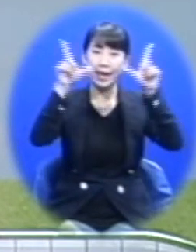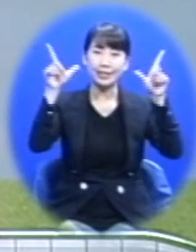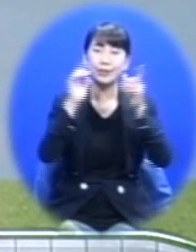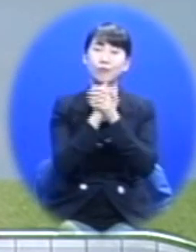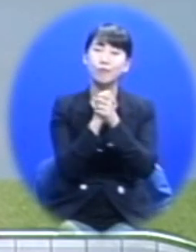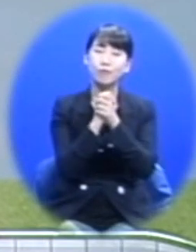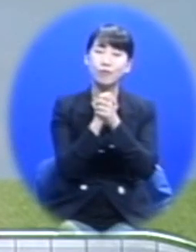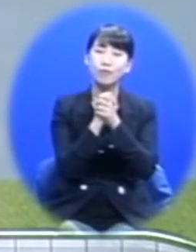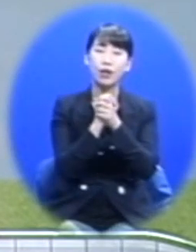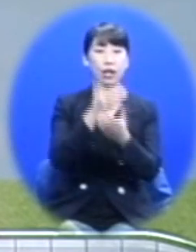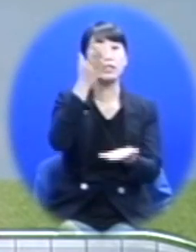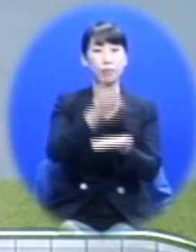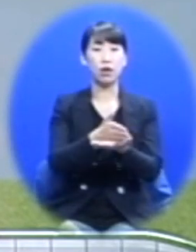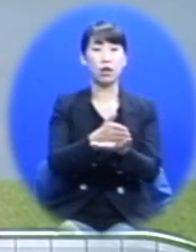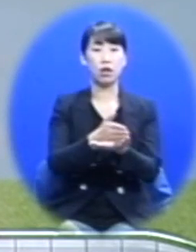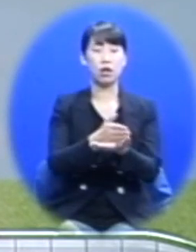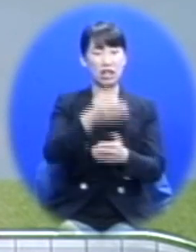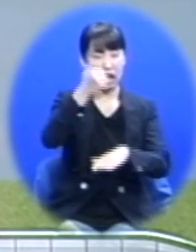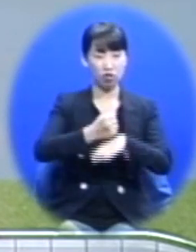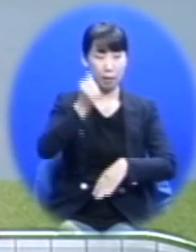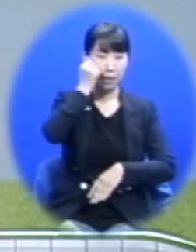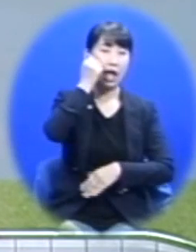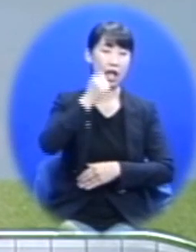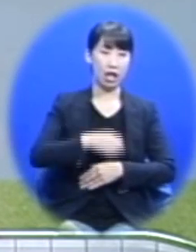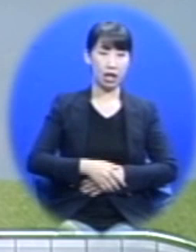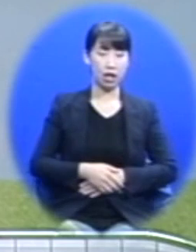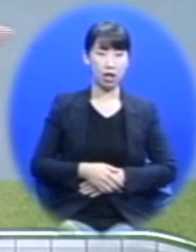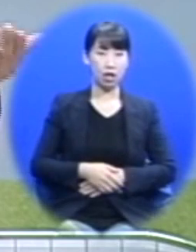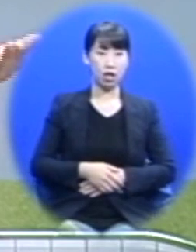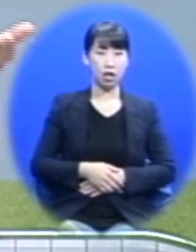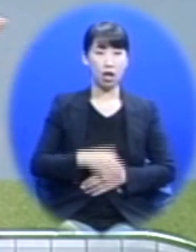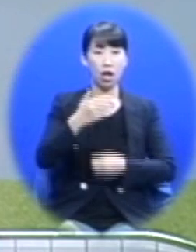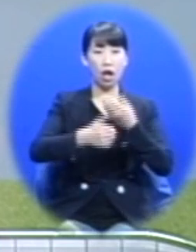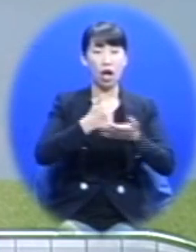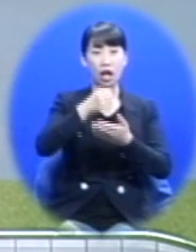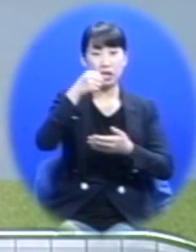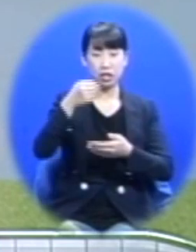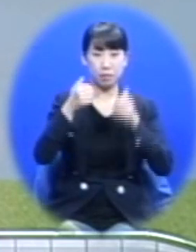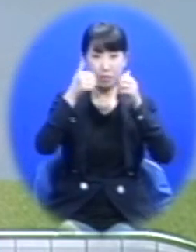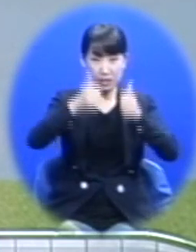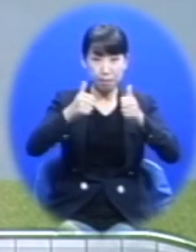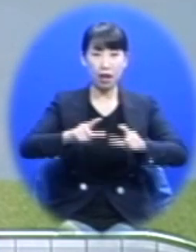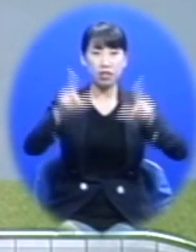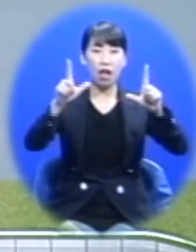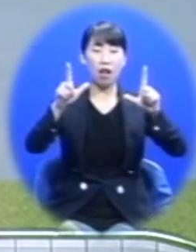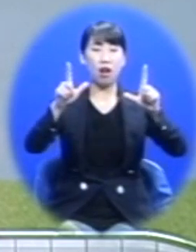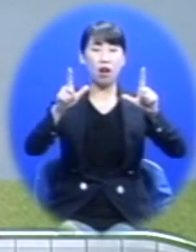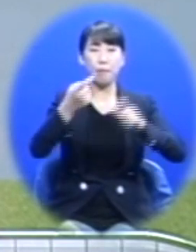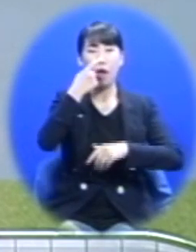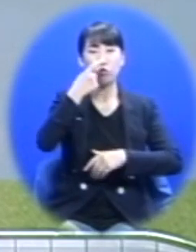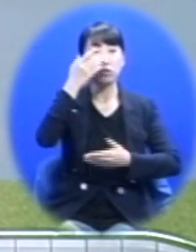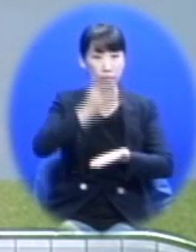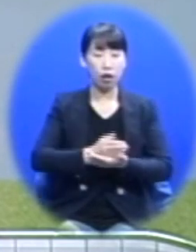마십시오. 그랬다가는 오히려 큰일 납니다. 나중에 하나님 앞에 갔을 때 그때서야 알게 돼요. 내가 모래